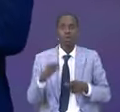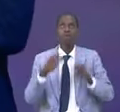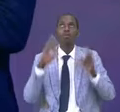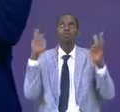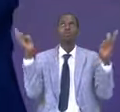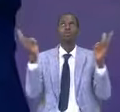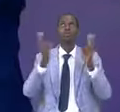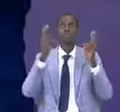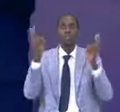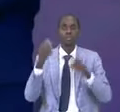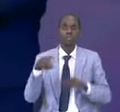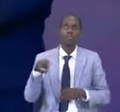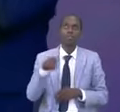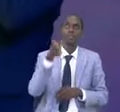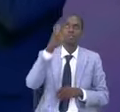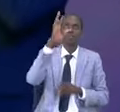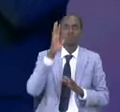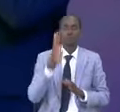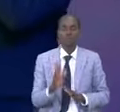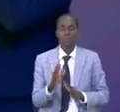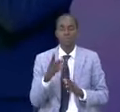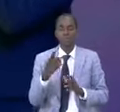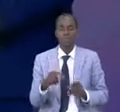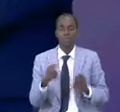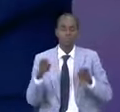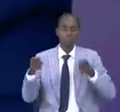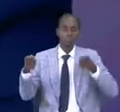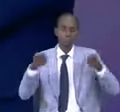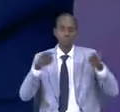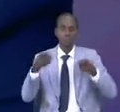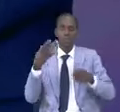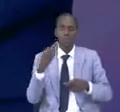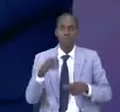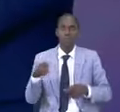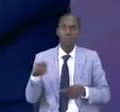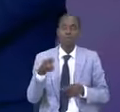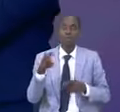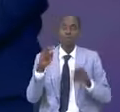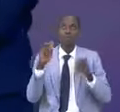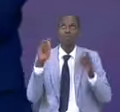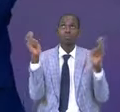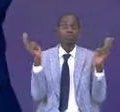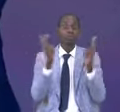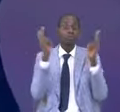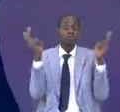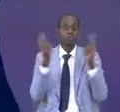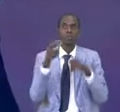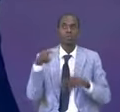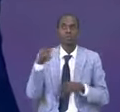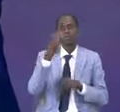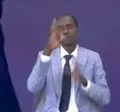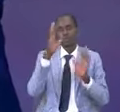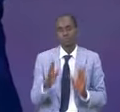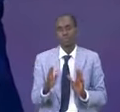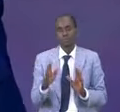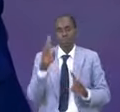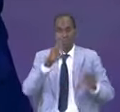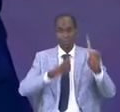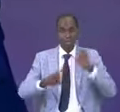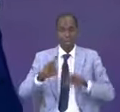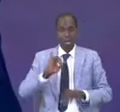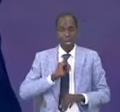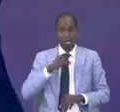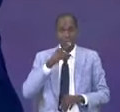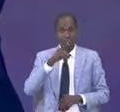domination des pèlerins triomphant vous allez triompher j'ai dit vous allez triompher